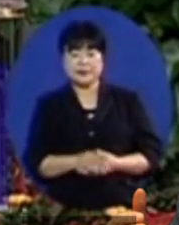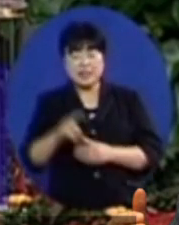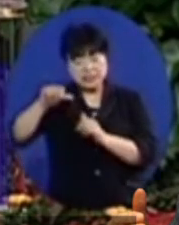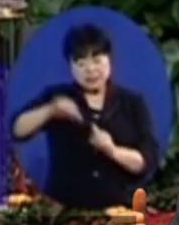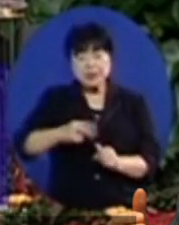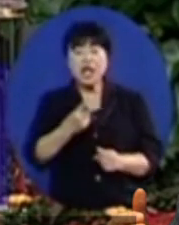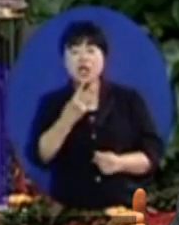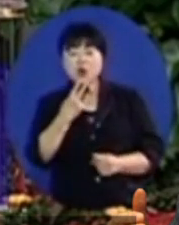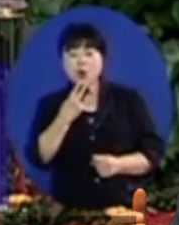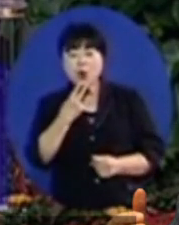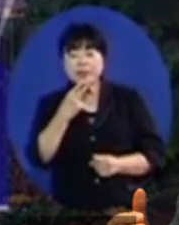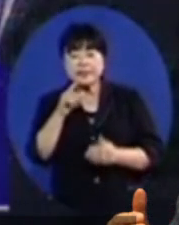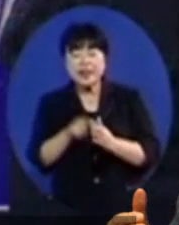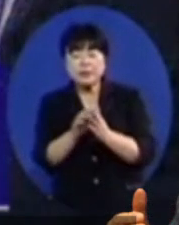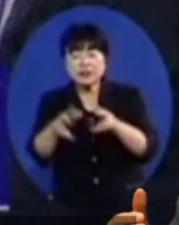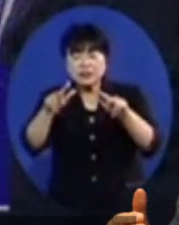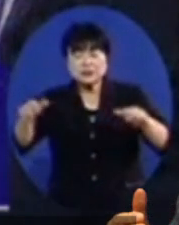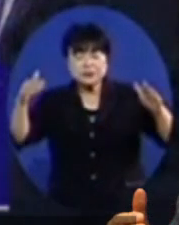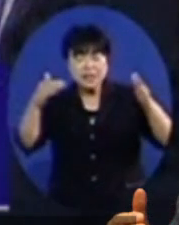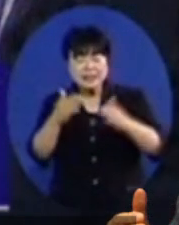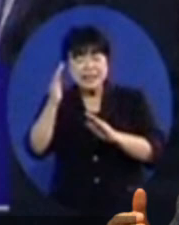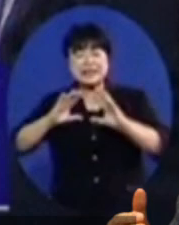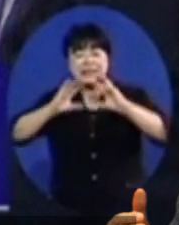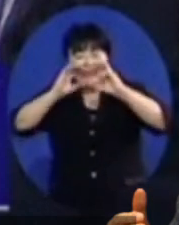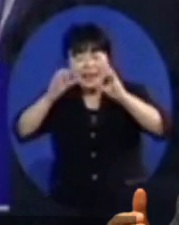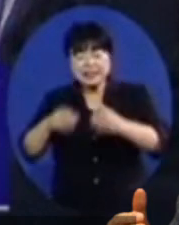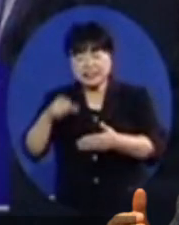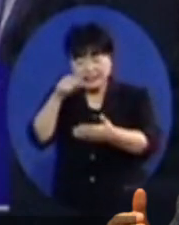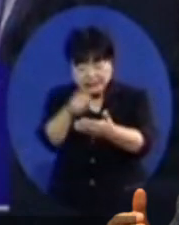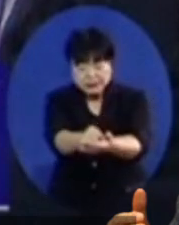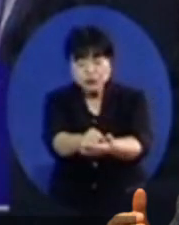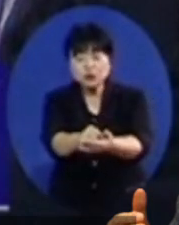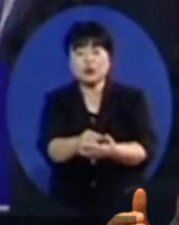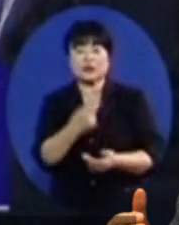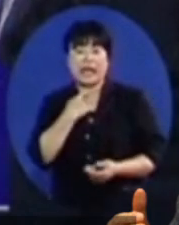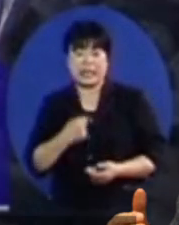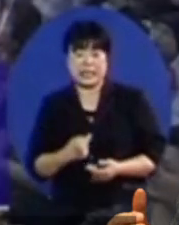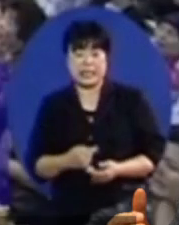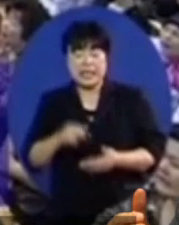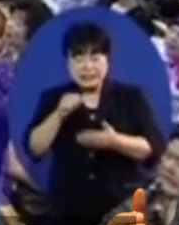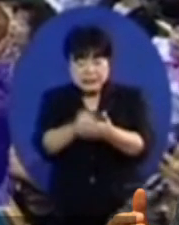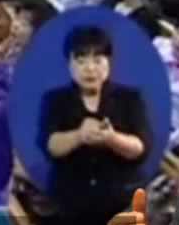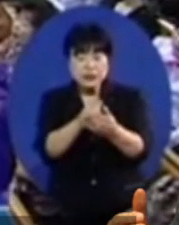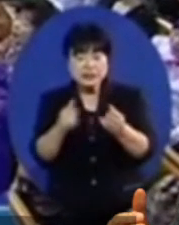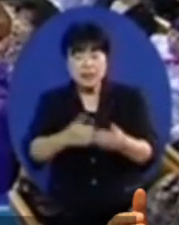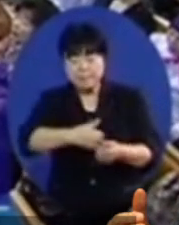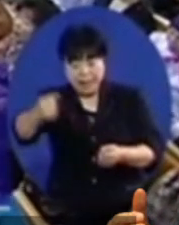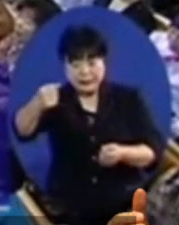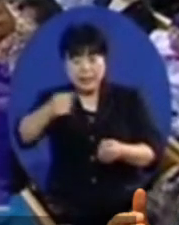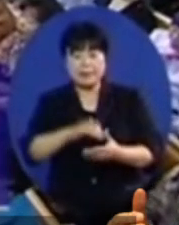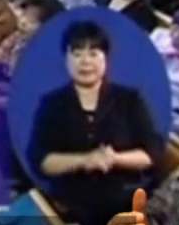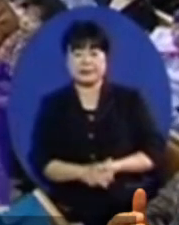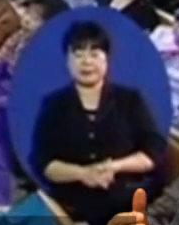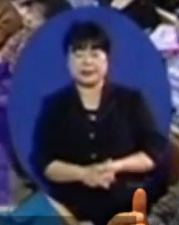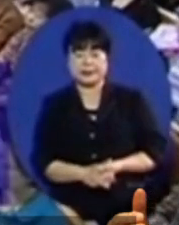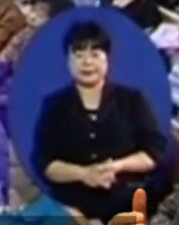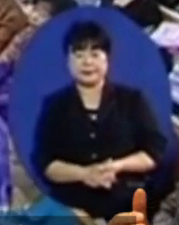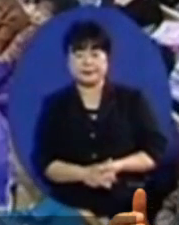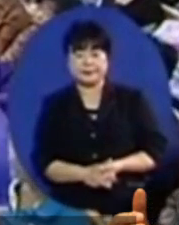침례 요한의 때부터 지금까지 천국은 침노를 당하나니 침노하는 자는 빼앗느니라.